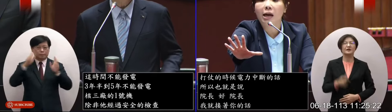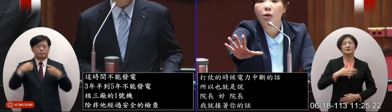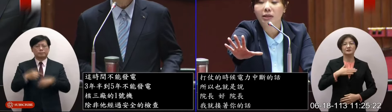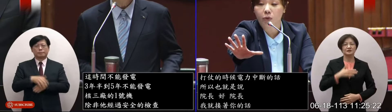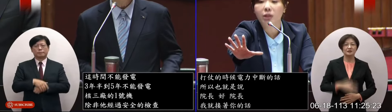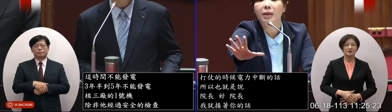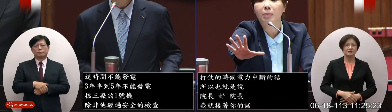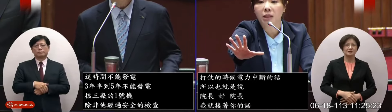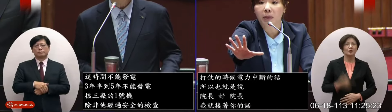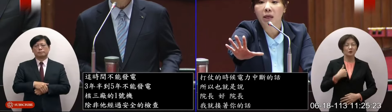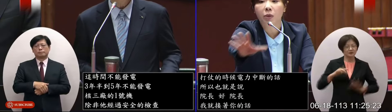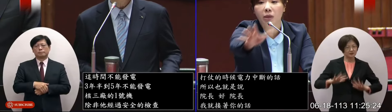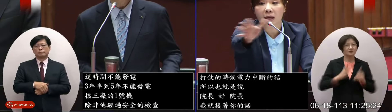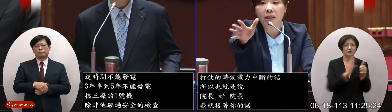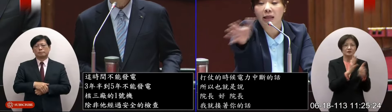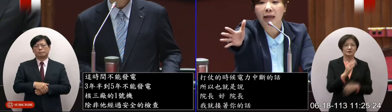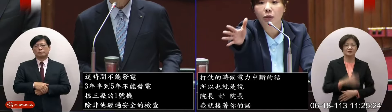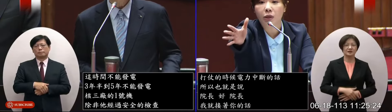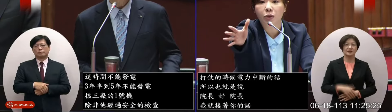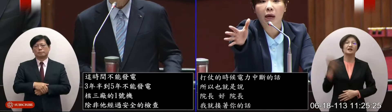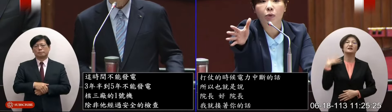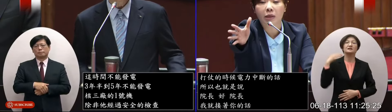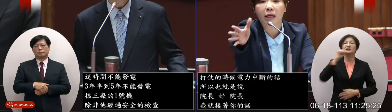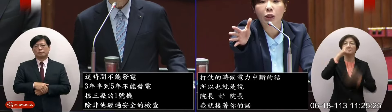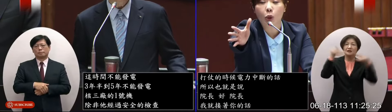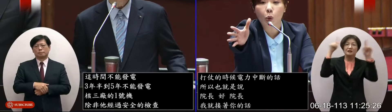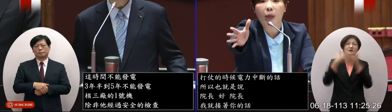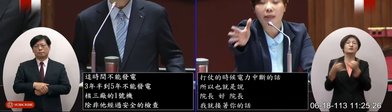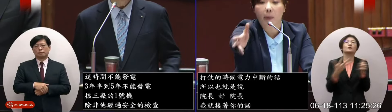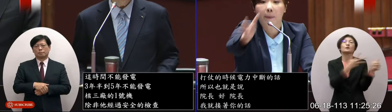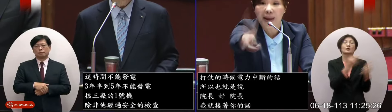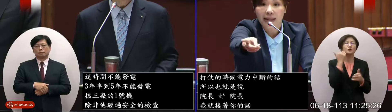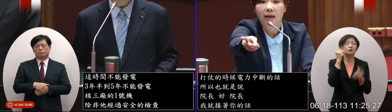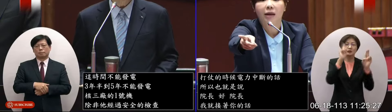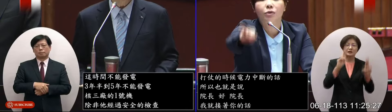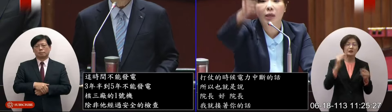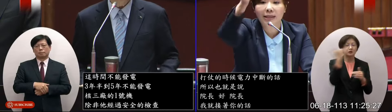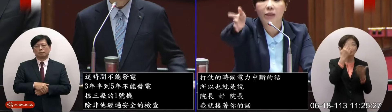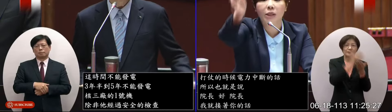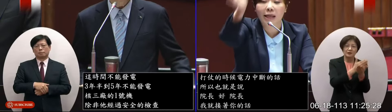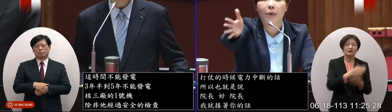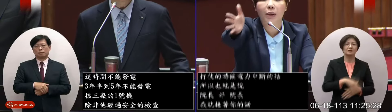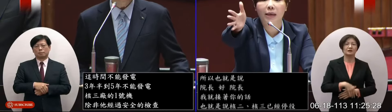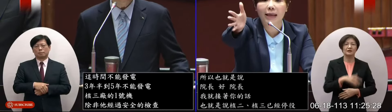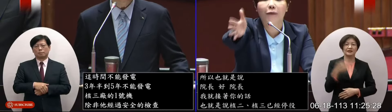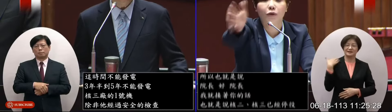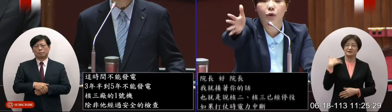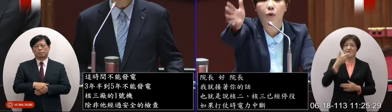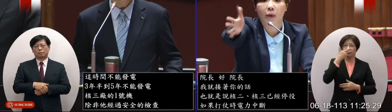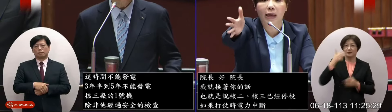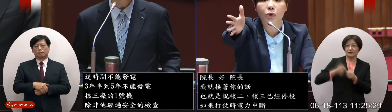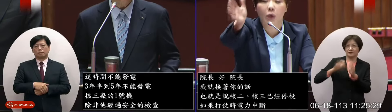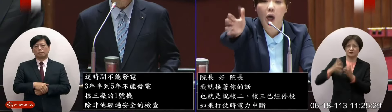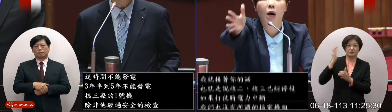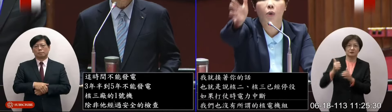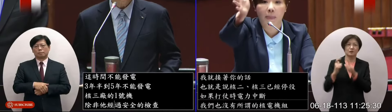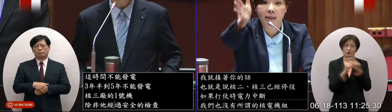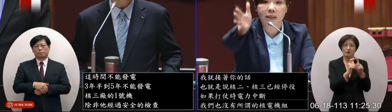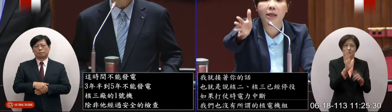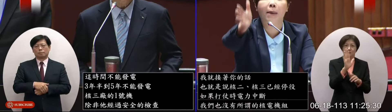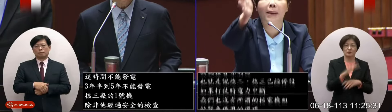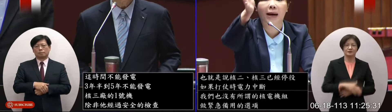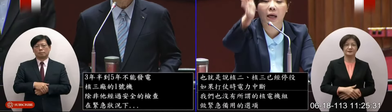样啊？老公，我起码猛猛的，因为当时的台大学生说啊，如果电力中断怎么办？ 所以当时的赖副总统回答说：“有，